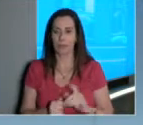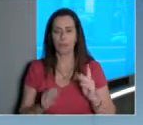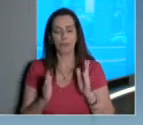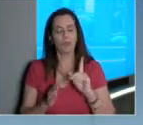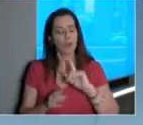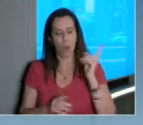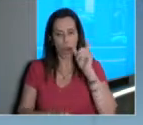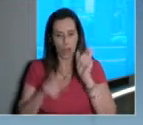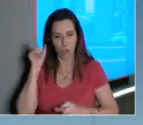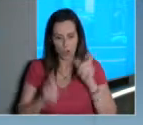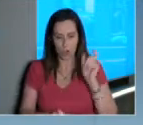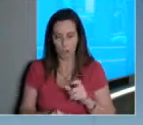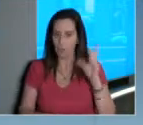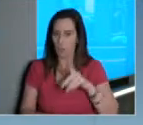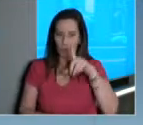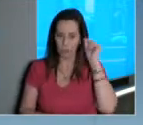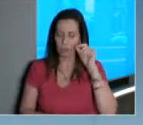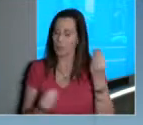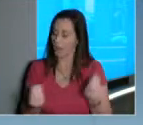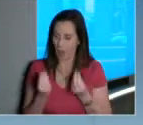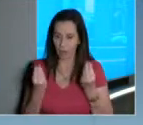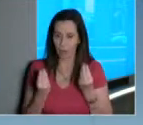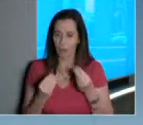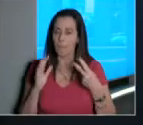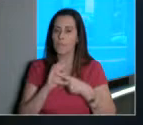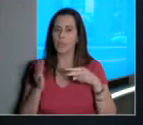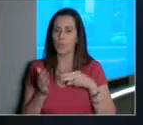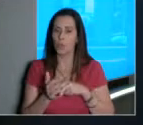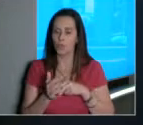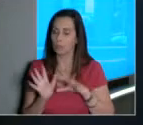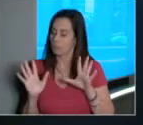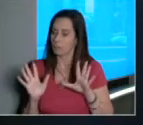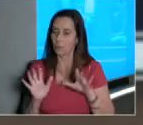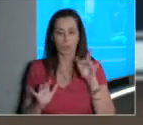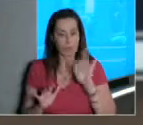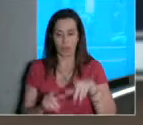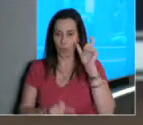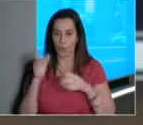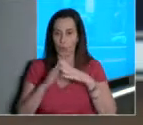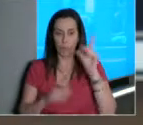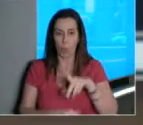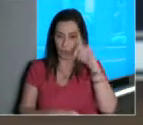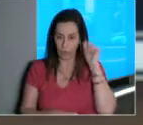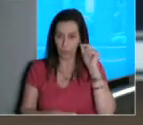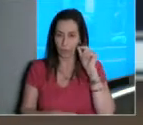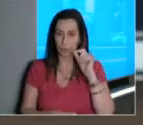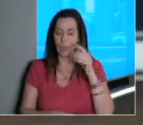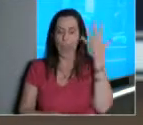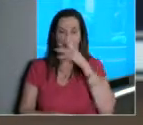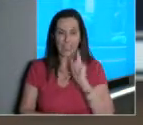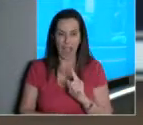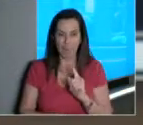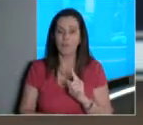המקלט ומאגרי עבודה בדרום תל אביב היא תופעה של מדיניות קניבלית כלפי תושבי דרום תל אביב,